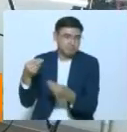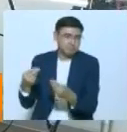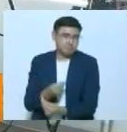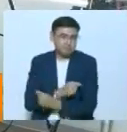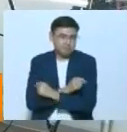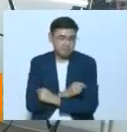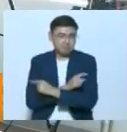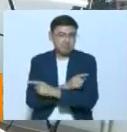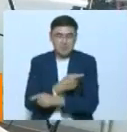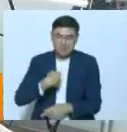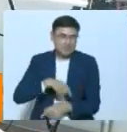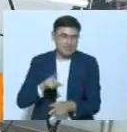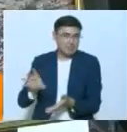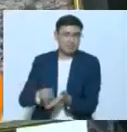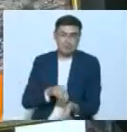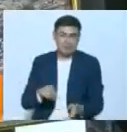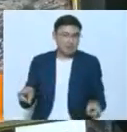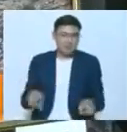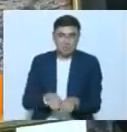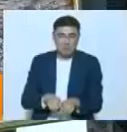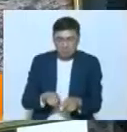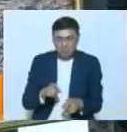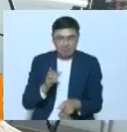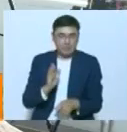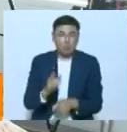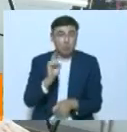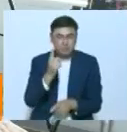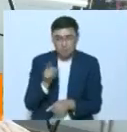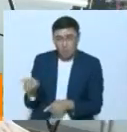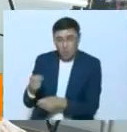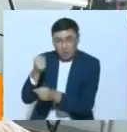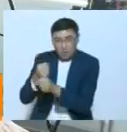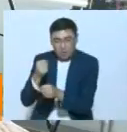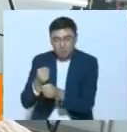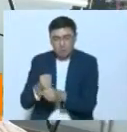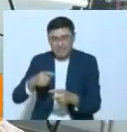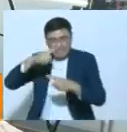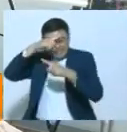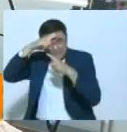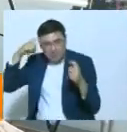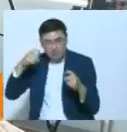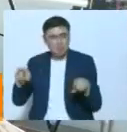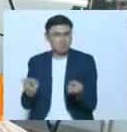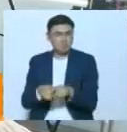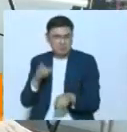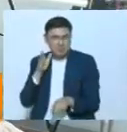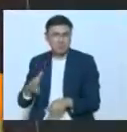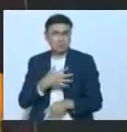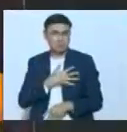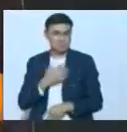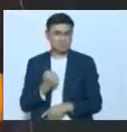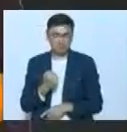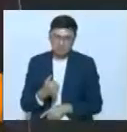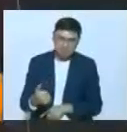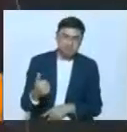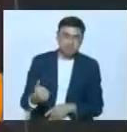ойлаймыз. Себебі бұндай ыстықта жүру мүмкін емес. Мені миф, аңыз, әпсаналар, әрбір жердің тарихы қызықтырды.